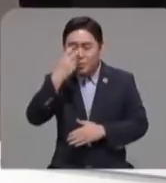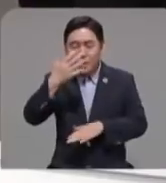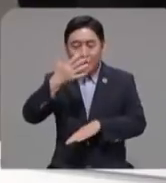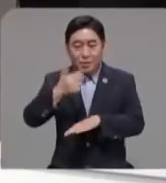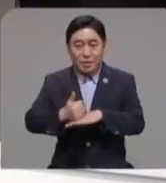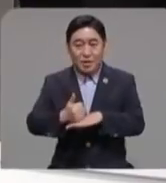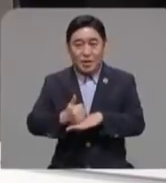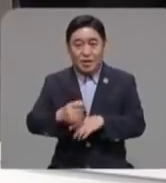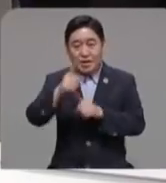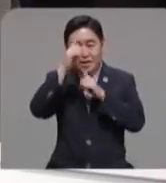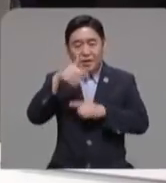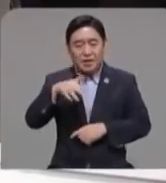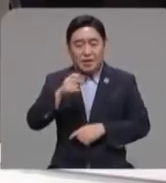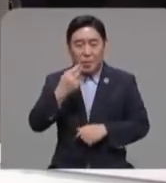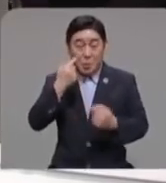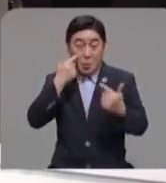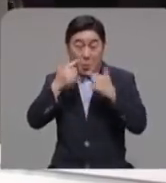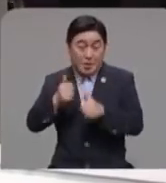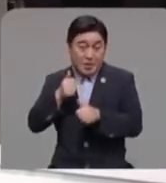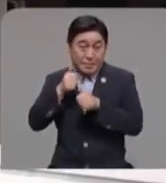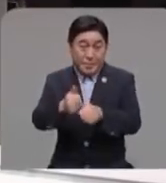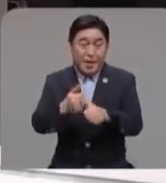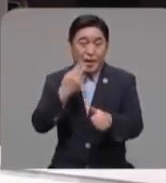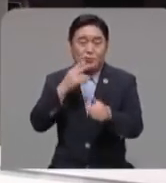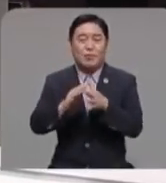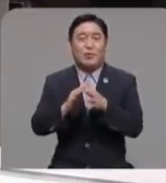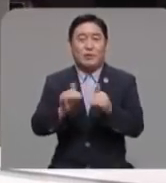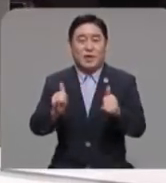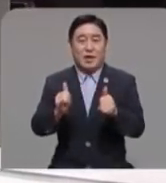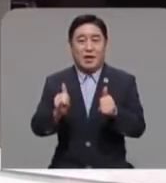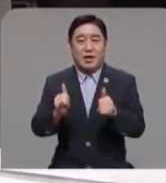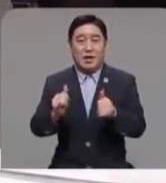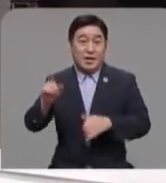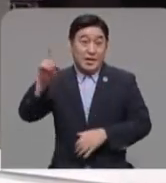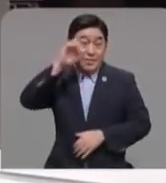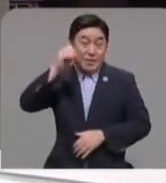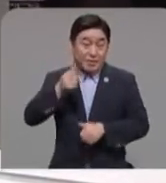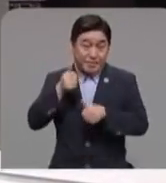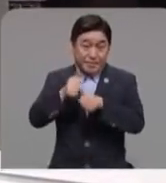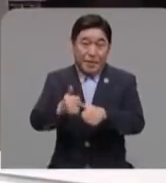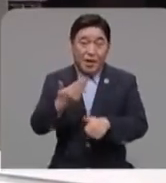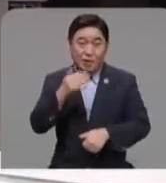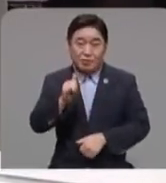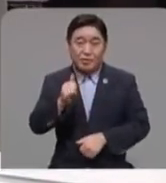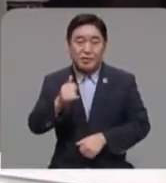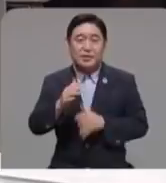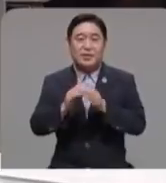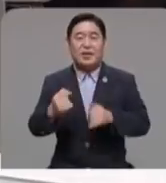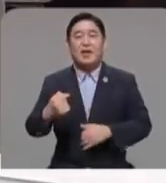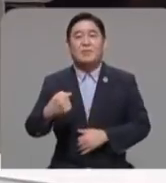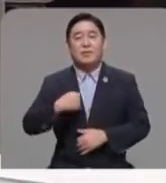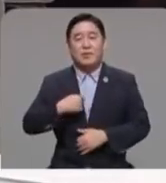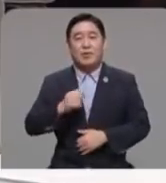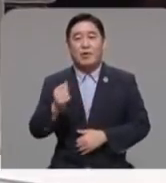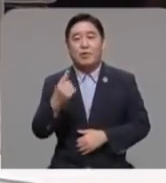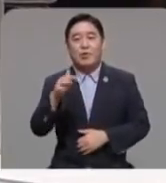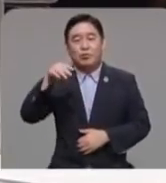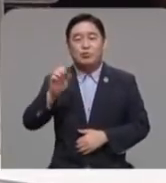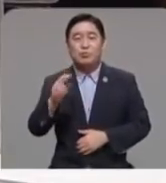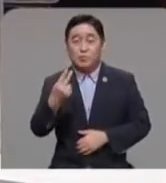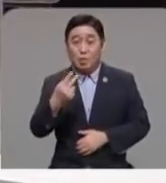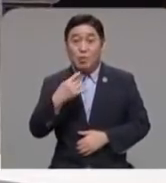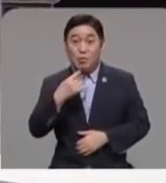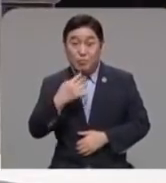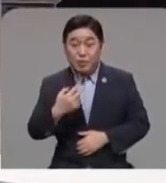여론조사에서 이재명을 확실히 이길 후보, 100% 승리를 가져올 후보는